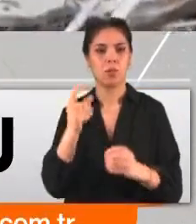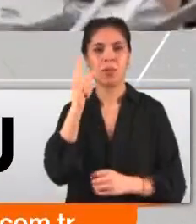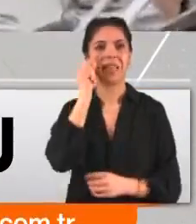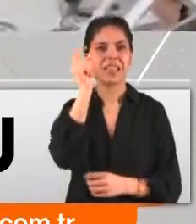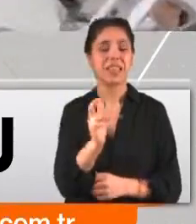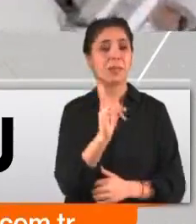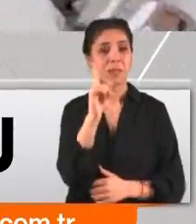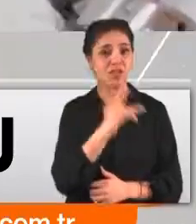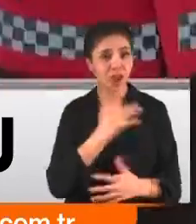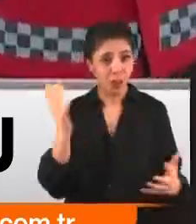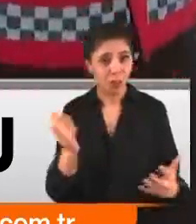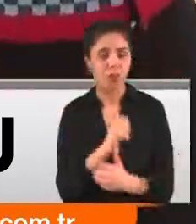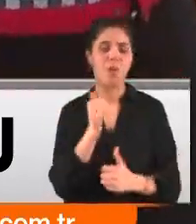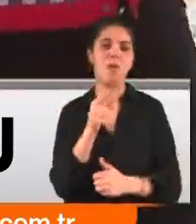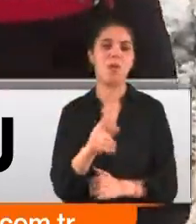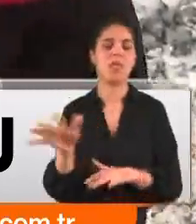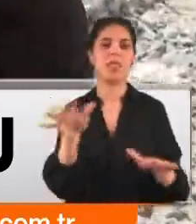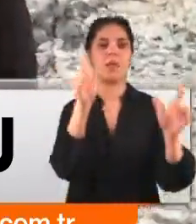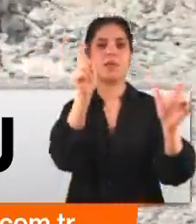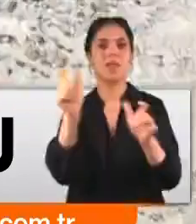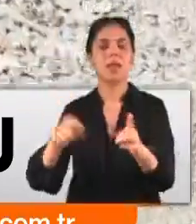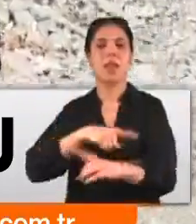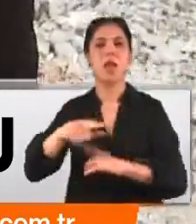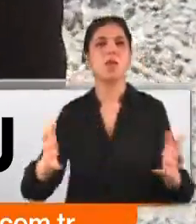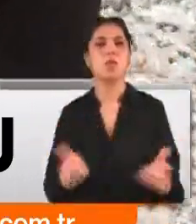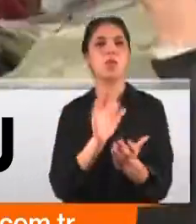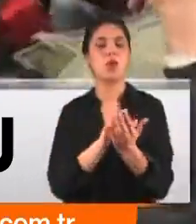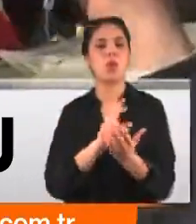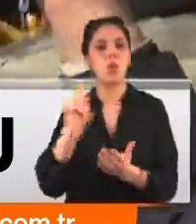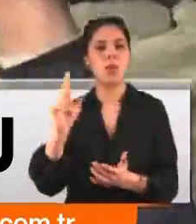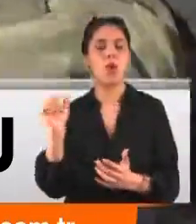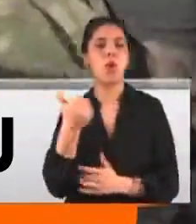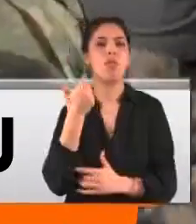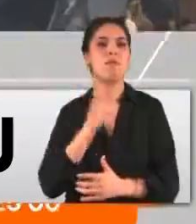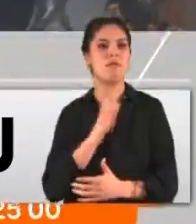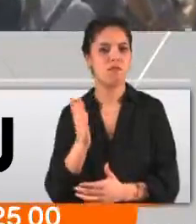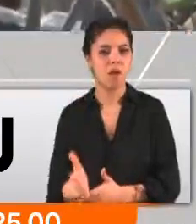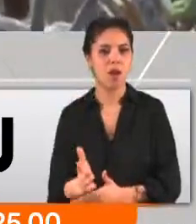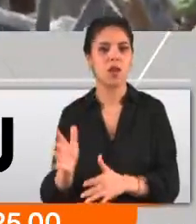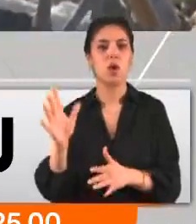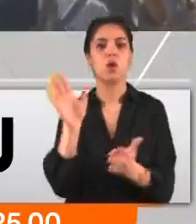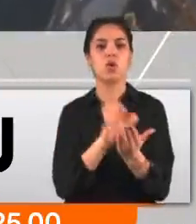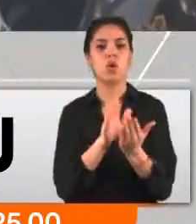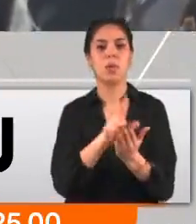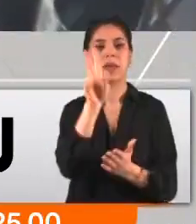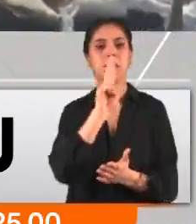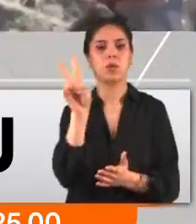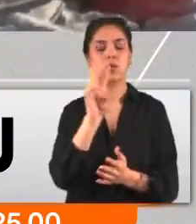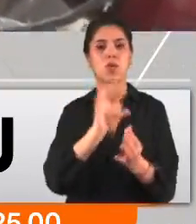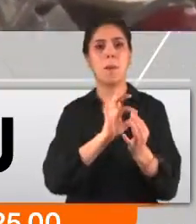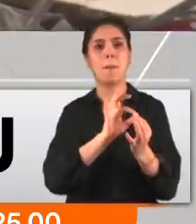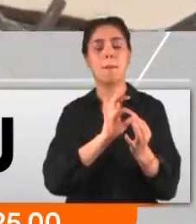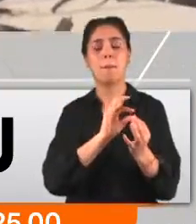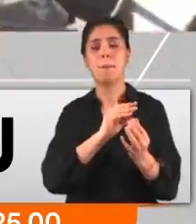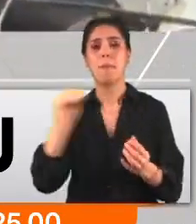insana, bir cana dokunabilmek. Afet bölgelerinde arama kurtarma köpekleri kritik önem taşıyor. Köpekler 220 milyon